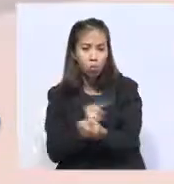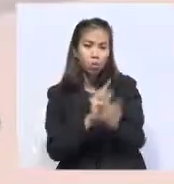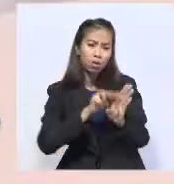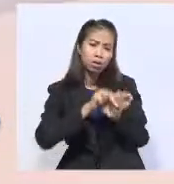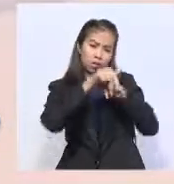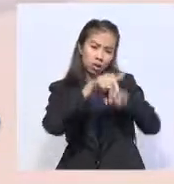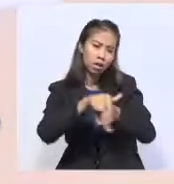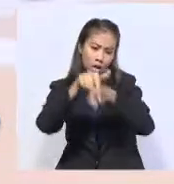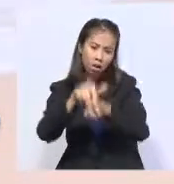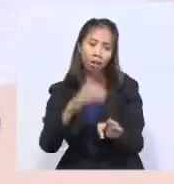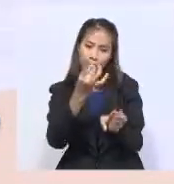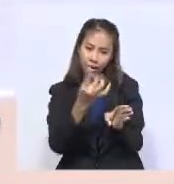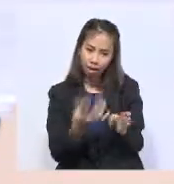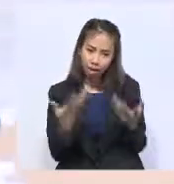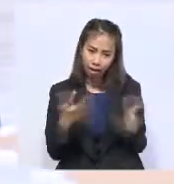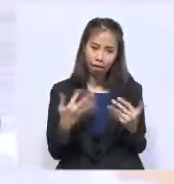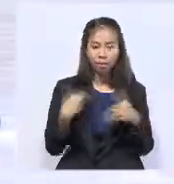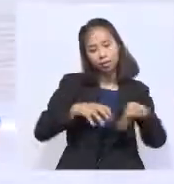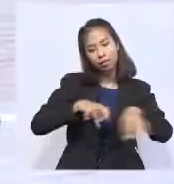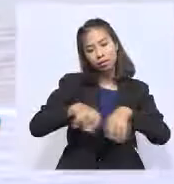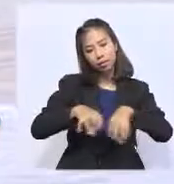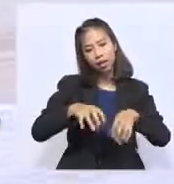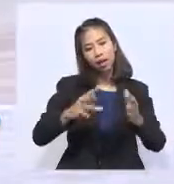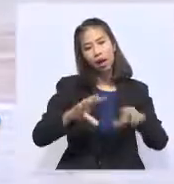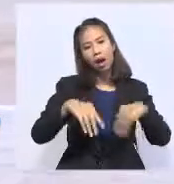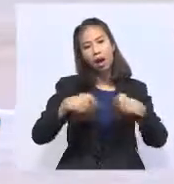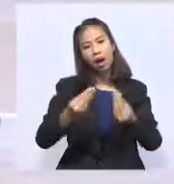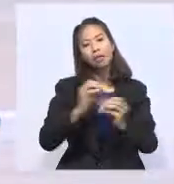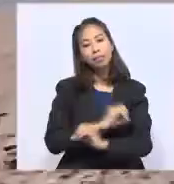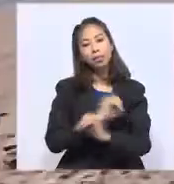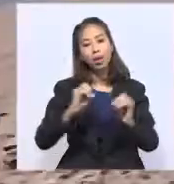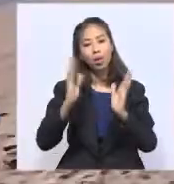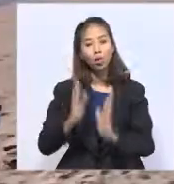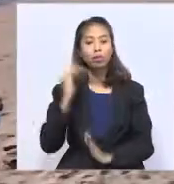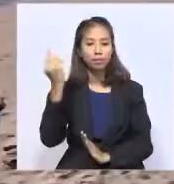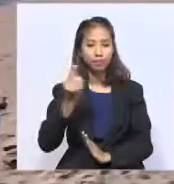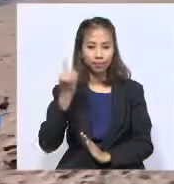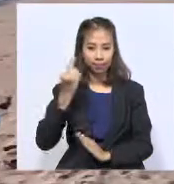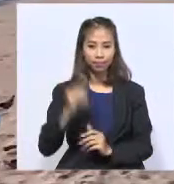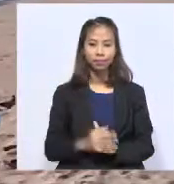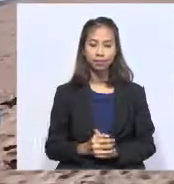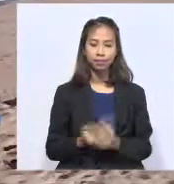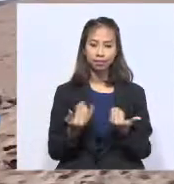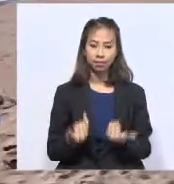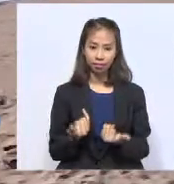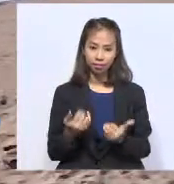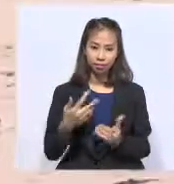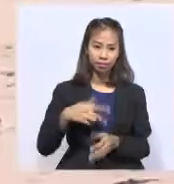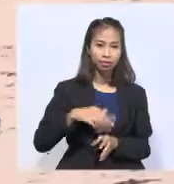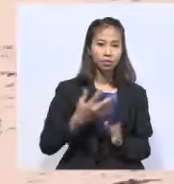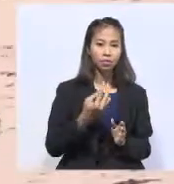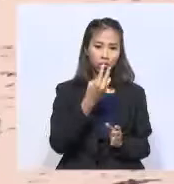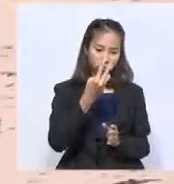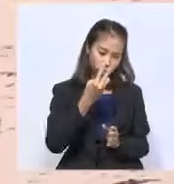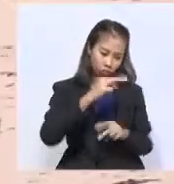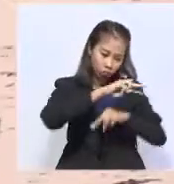นะครับก่อนดำเนินการตามมาตรการจัดสรรพื้นที่เพื่อให้เกิดความปลอดภัยกับนักท่องเที่ยวครับทีมข่าวได้ลงสำรวจพื้นที่บริเวณห